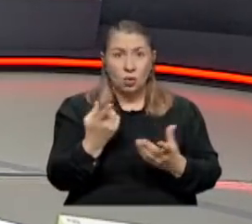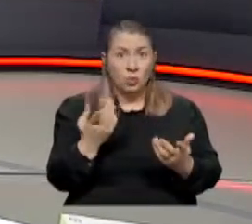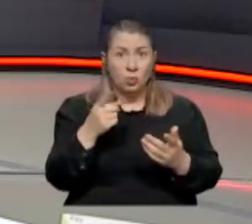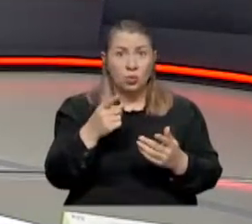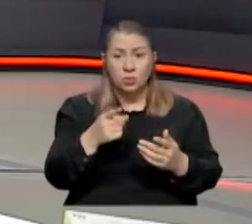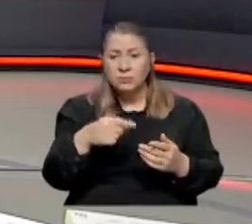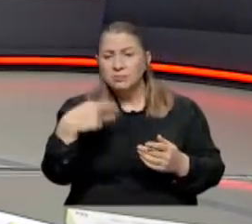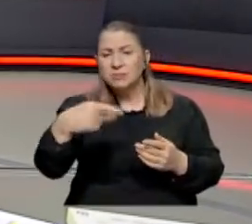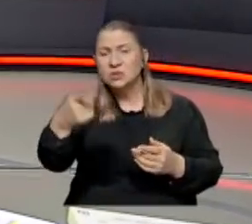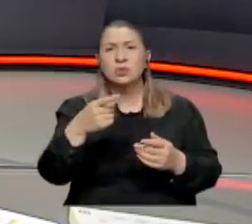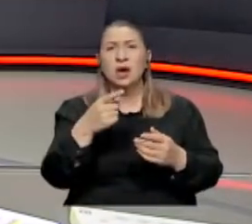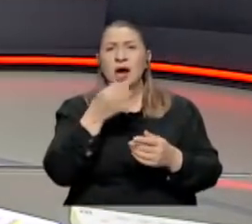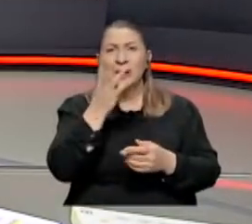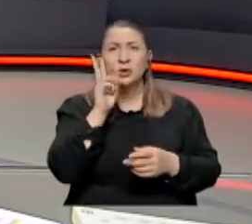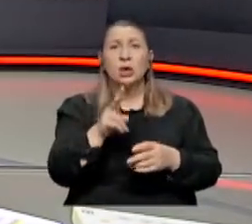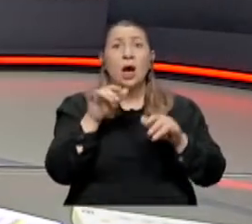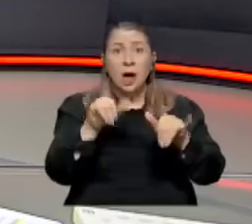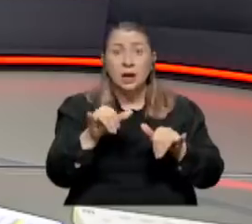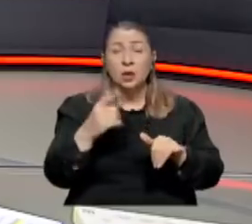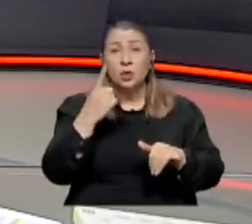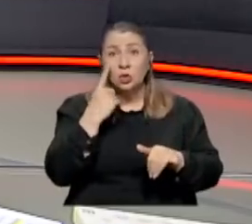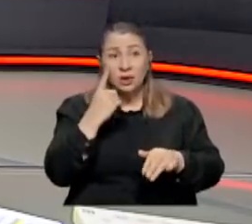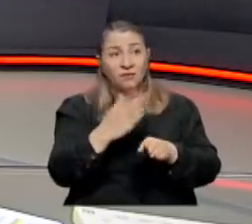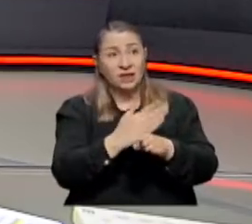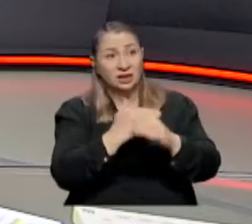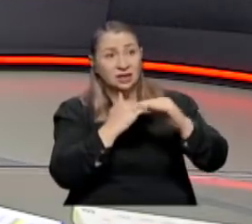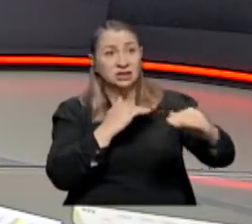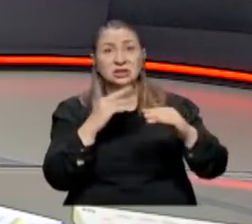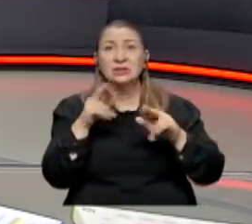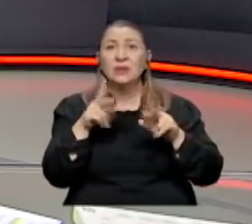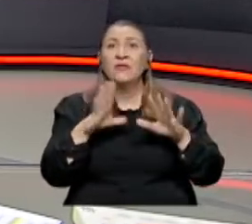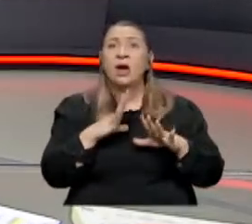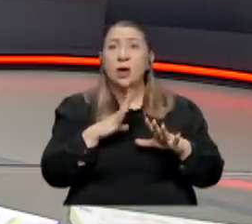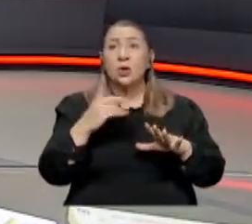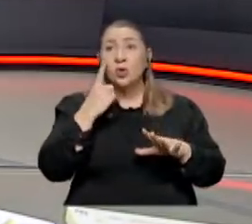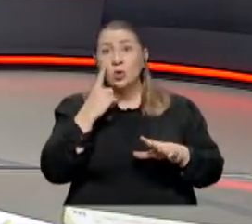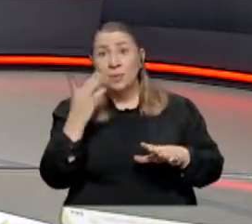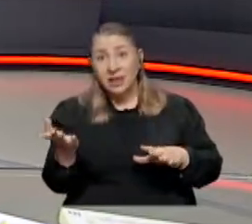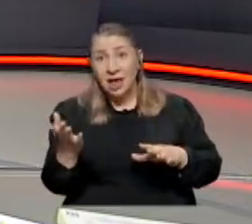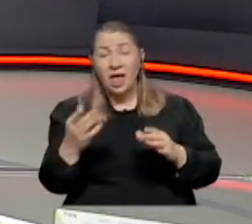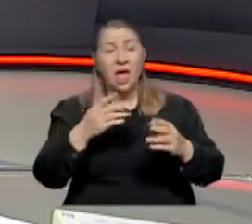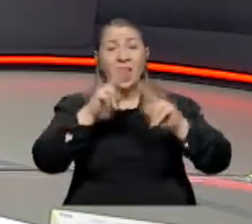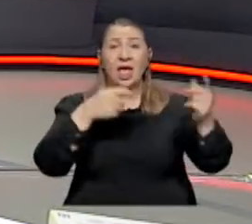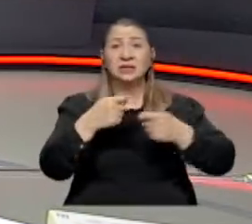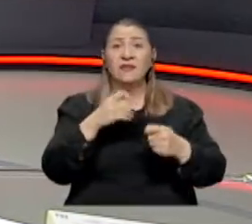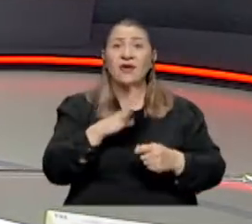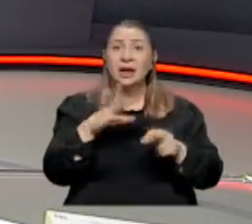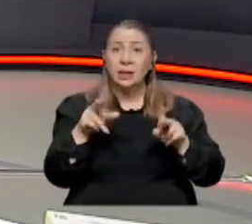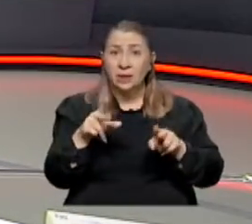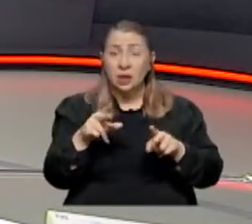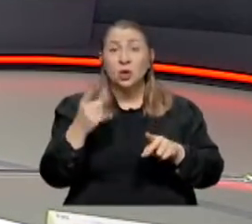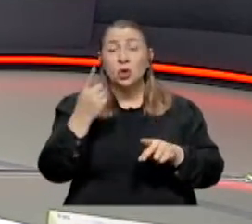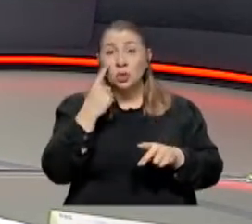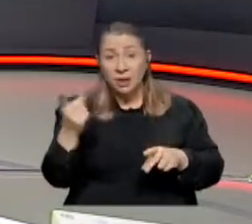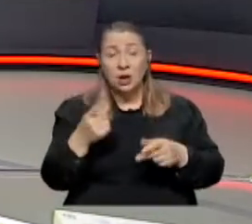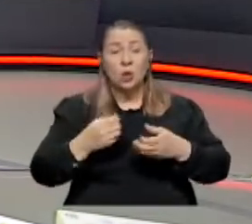bunu ileriki haberlerde göreceğiz Çünkü aynı şey hükümetle vatandaş arasında da var gibi hükümetle esnaf arasında da var gibi